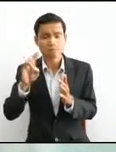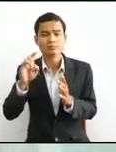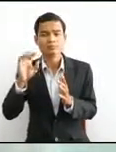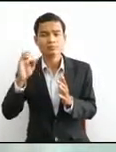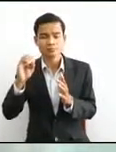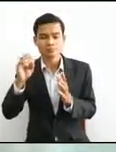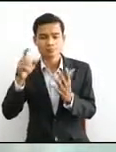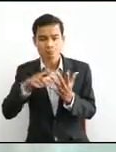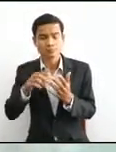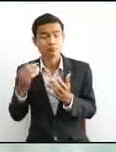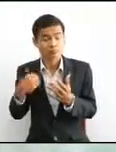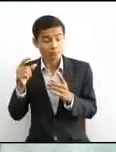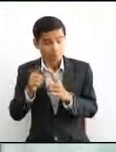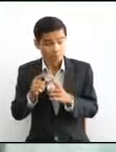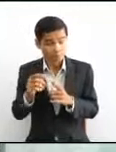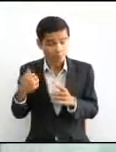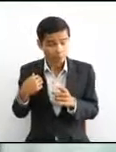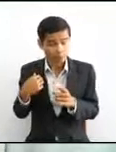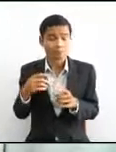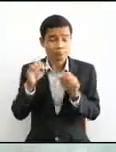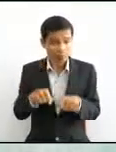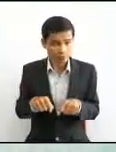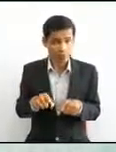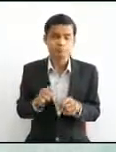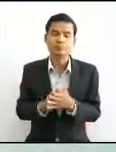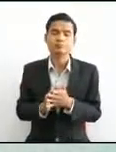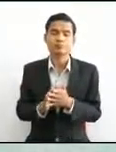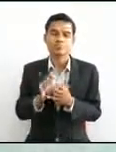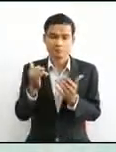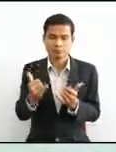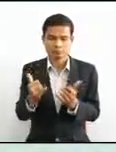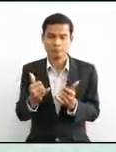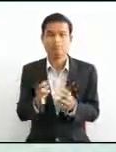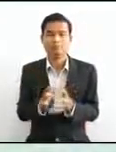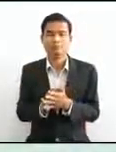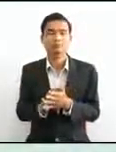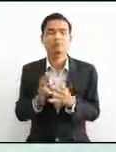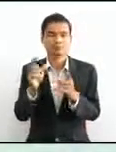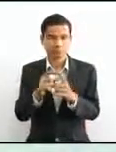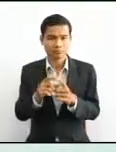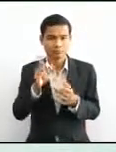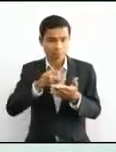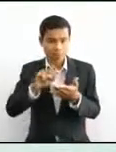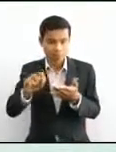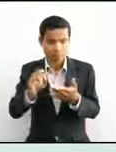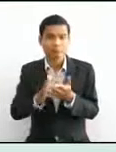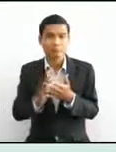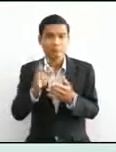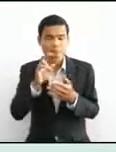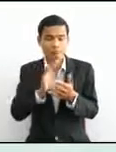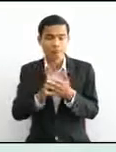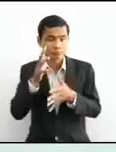kêu mình chà mình bị ai ong mình nhớ hả lấy chuyện ăn tiếp chà ăn bị ai ong tự ở khnề tiết nè